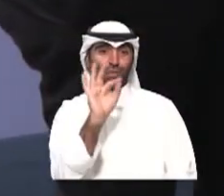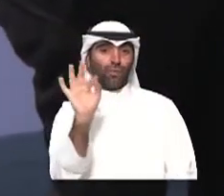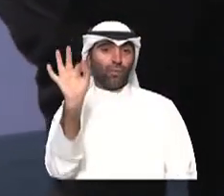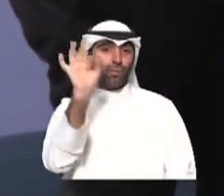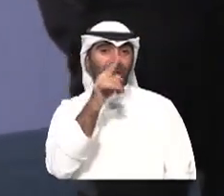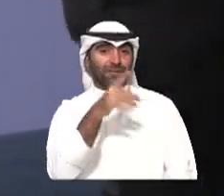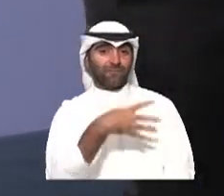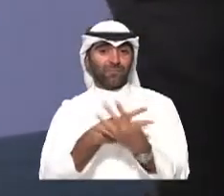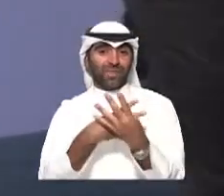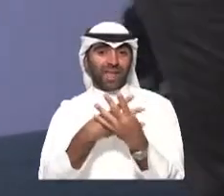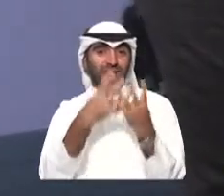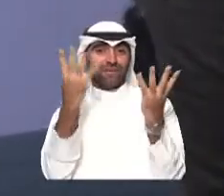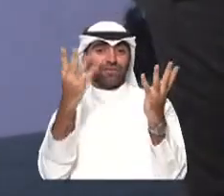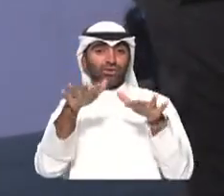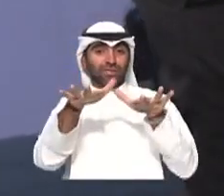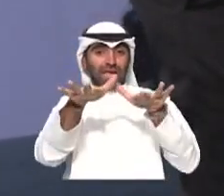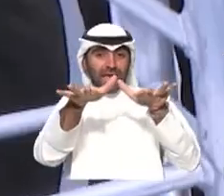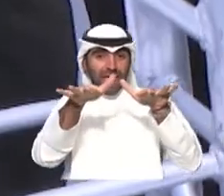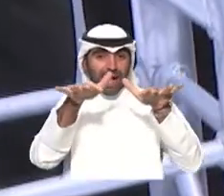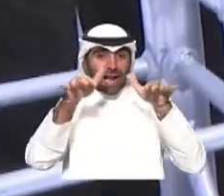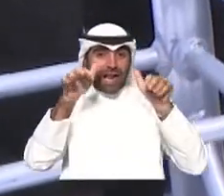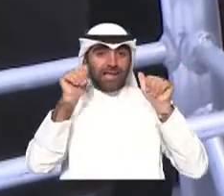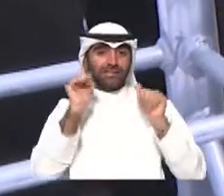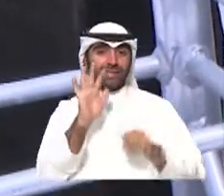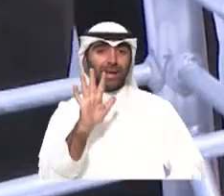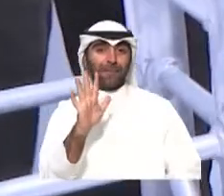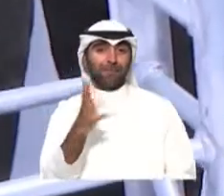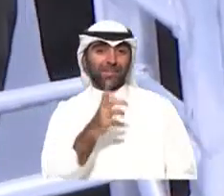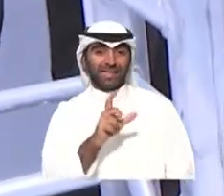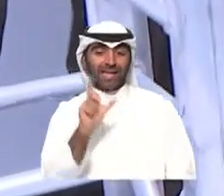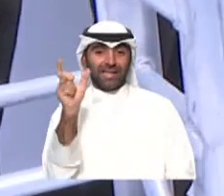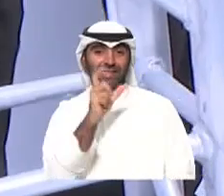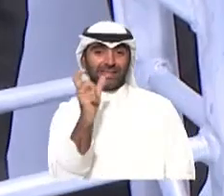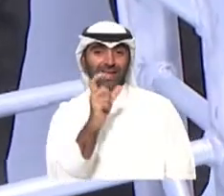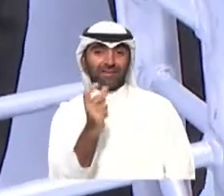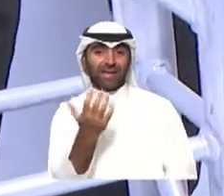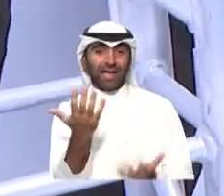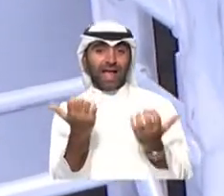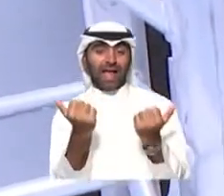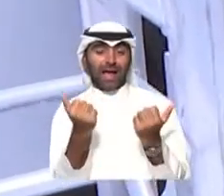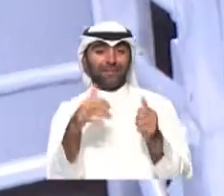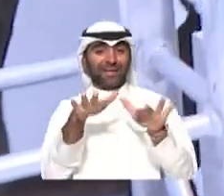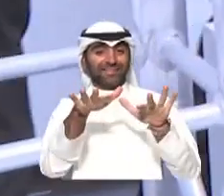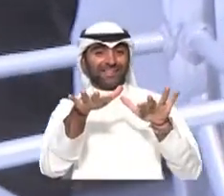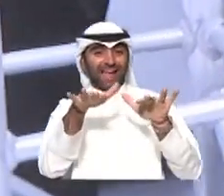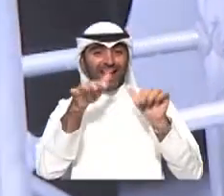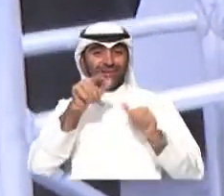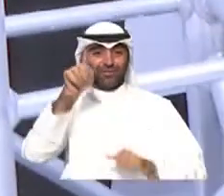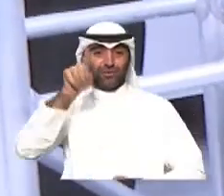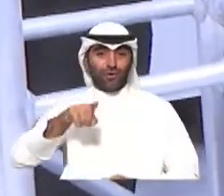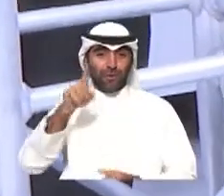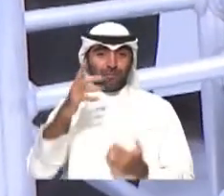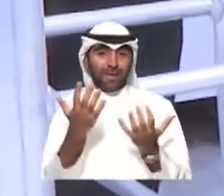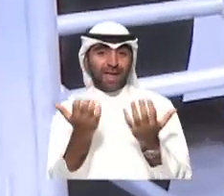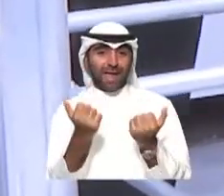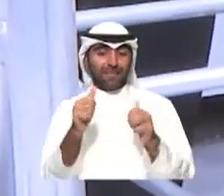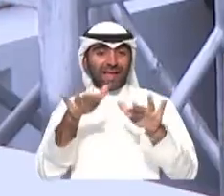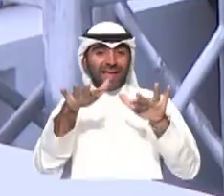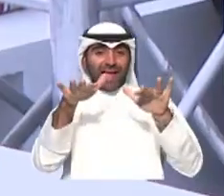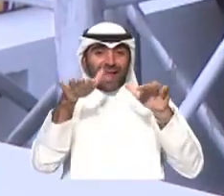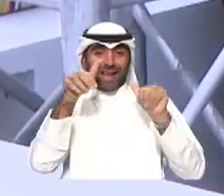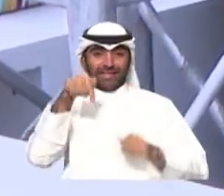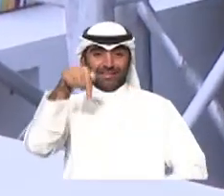الدفعة 49 والتي سوف تبدأ في 20 نوفمبر المقبل، سوف تشمل مواليد من